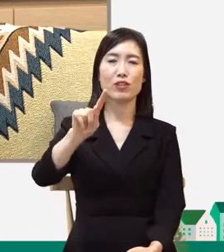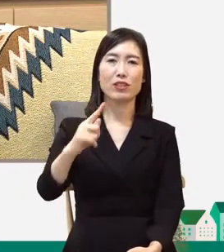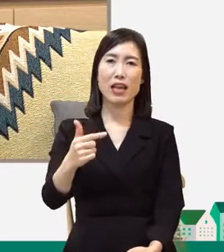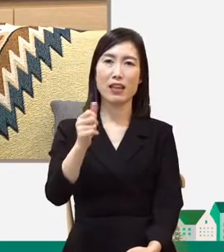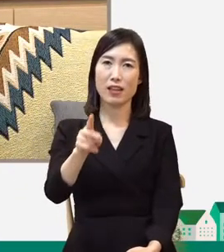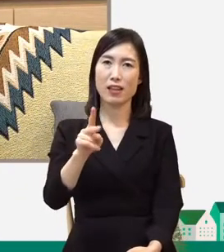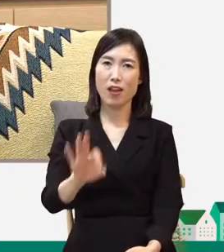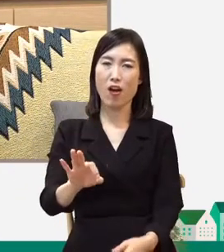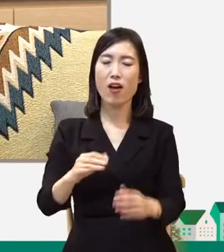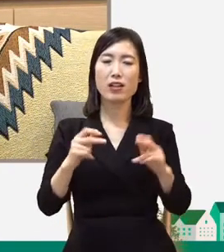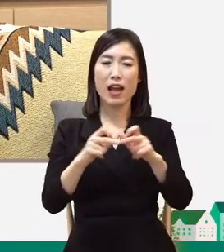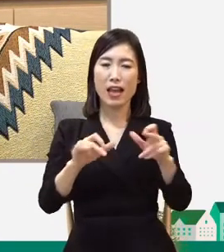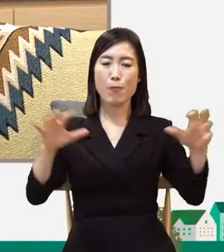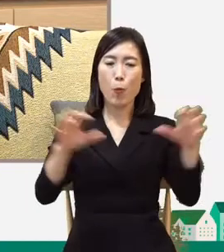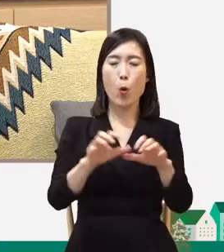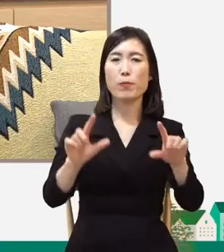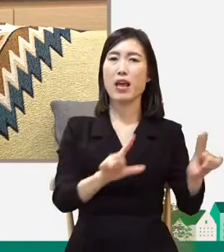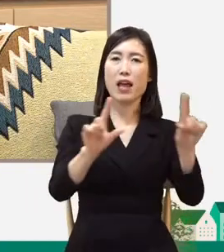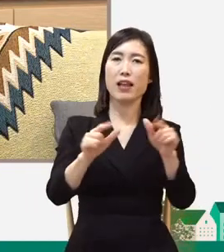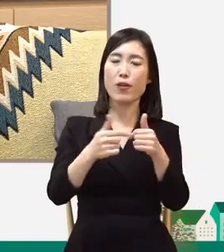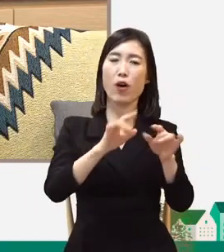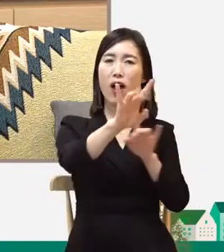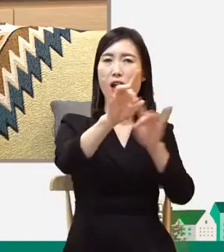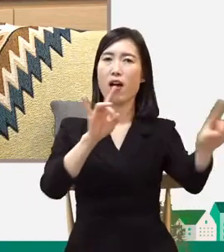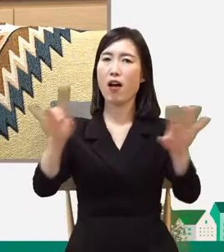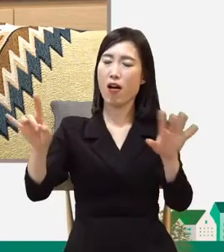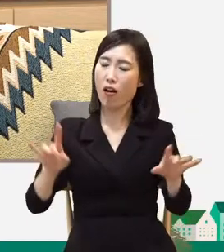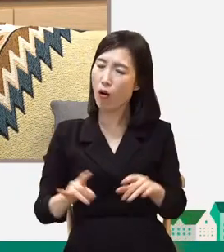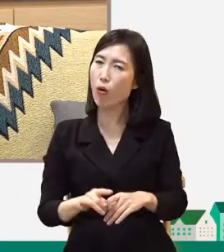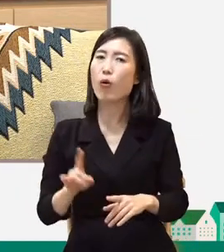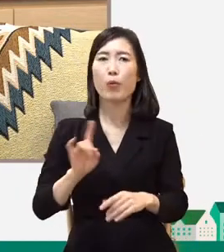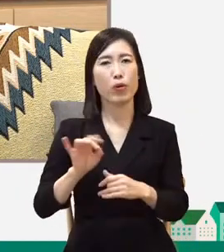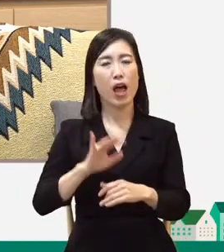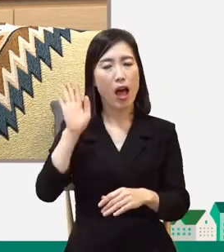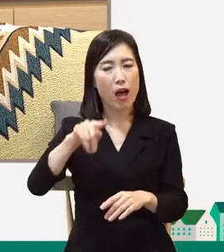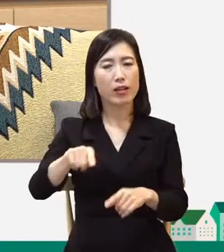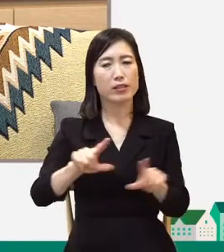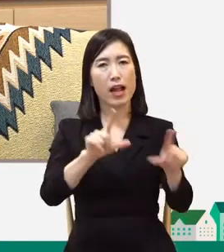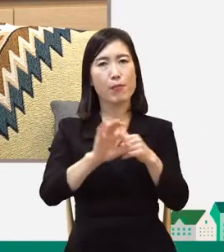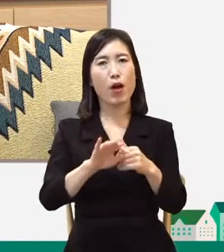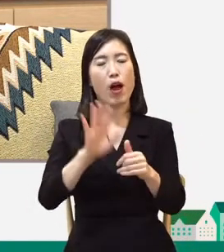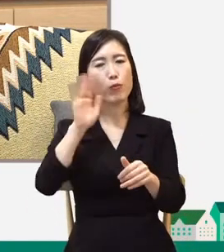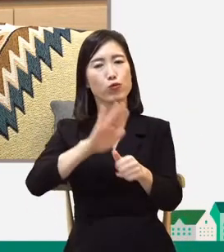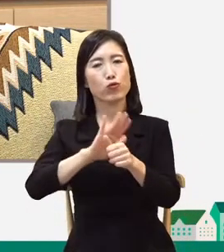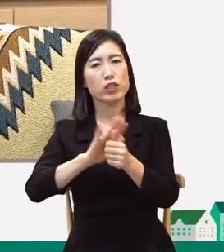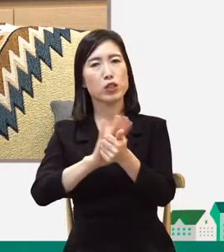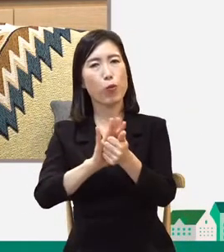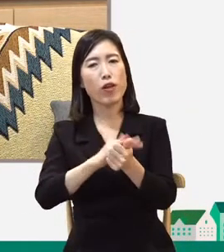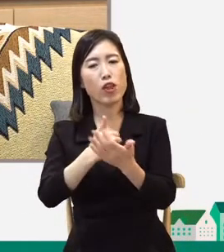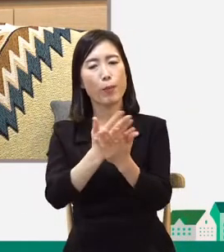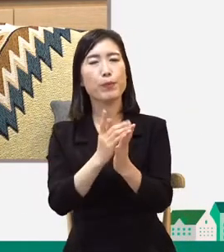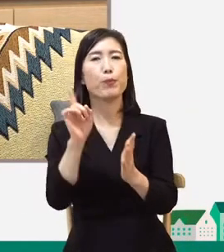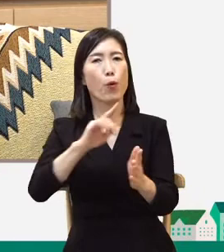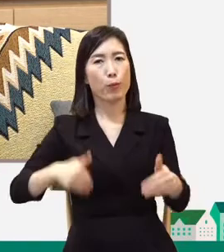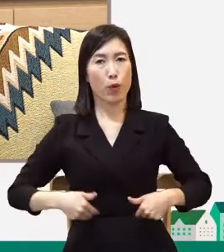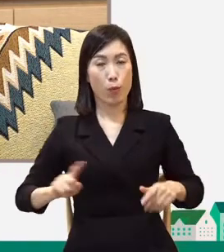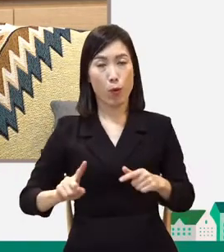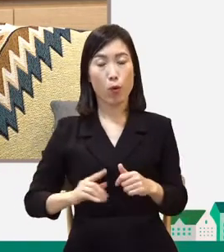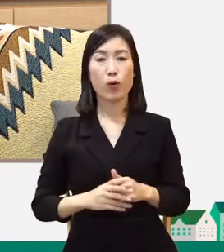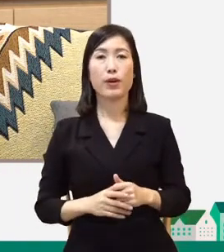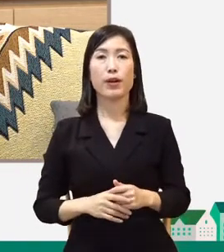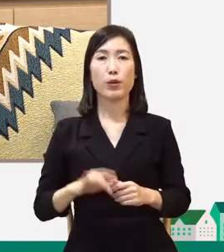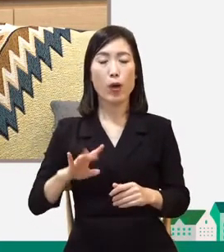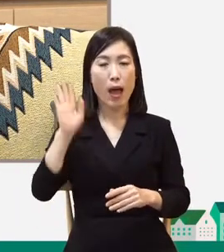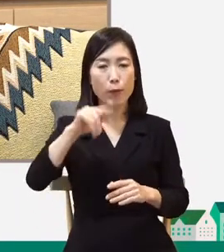우리가 생각을 했을 때 실제로 어떠한 주거유지 지원 서비스가 필요한지 그리고 그러한 주거유지 지원 서비스